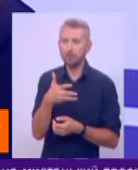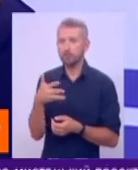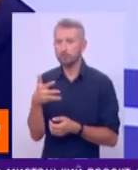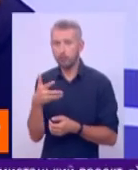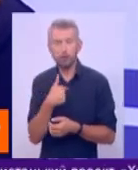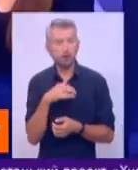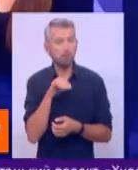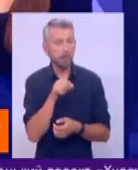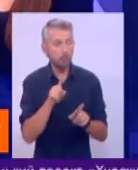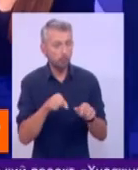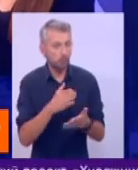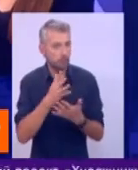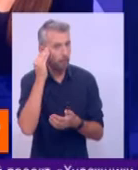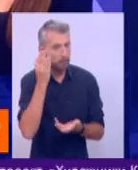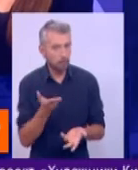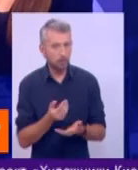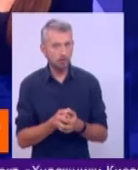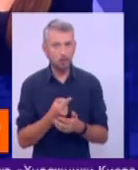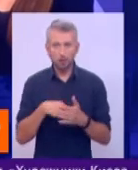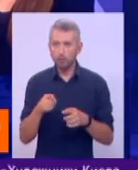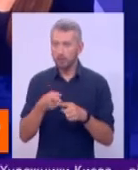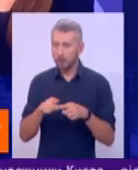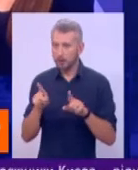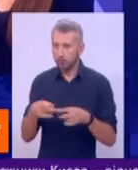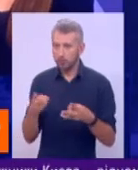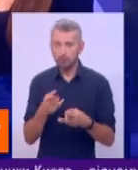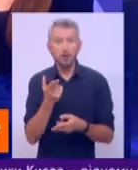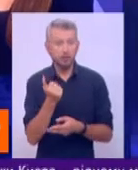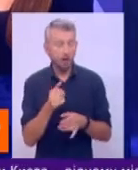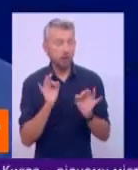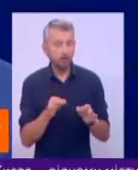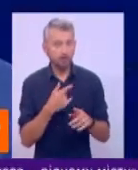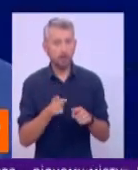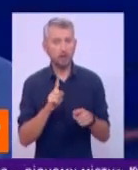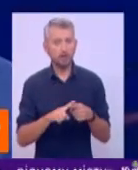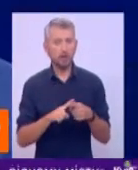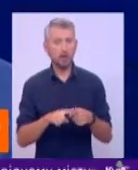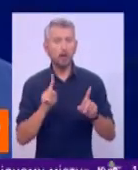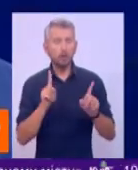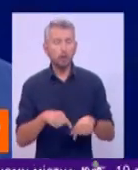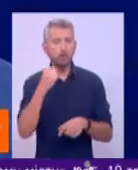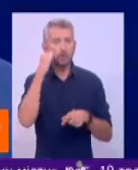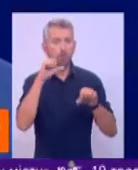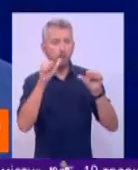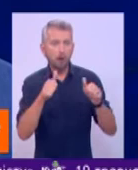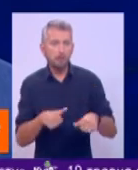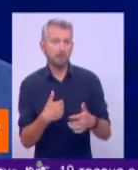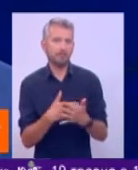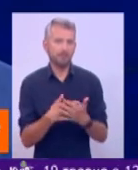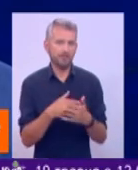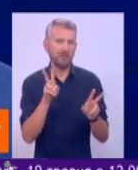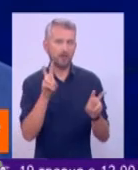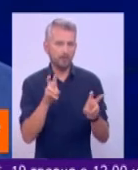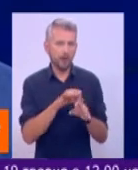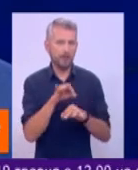про них теж маю в виду. Тобто це також варто? Так, звісно, звісно. Це теж пам'ятники, як би такі в